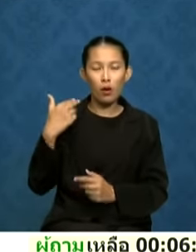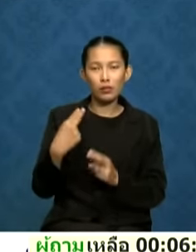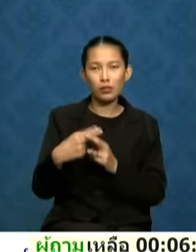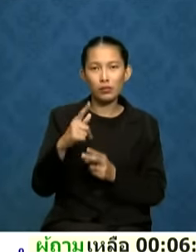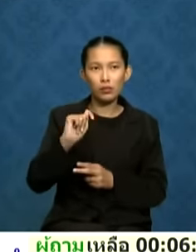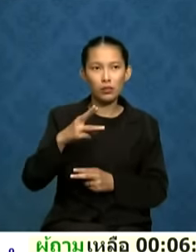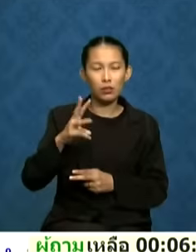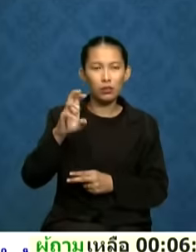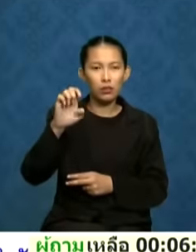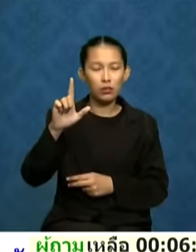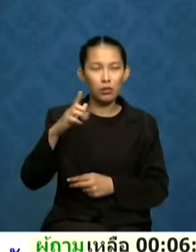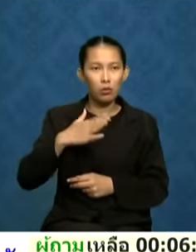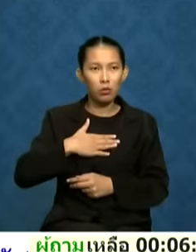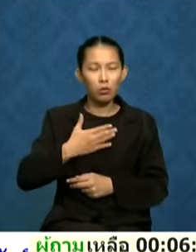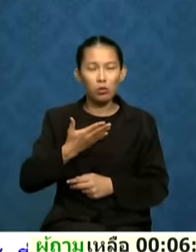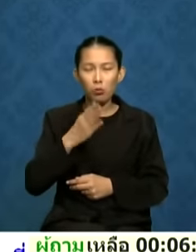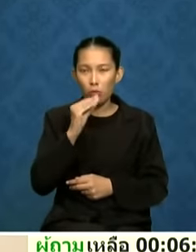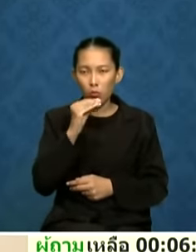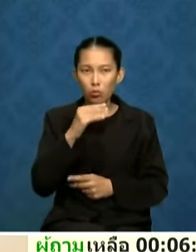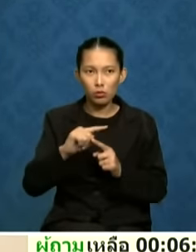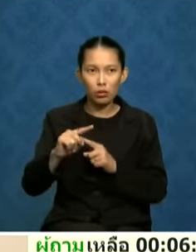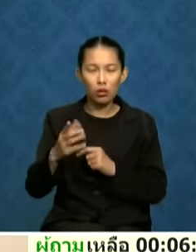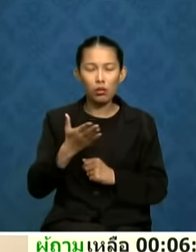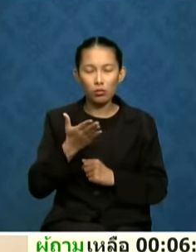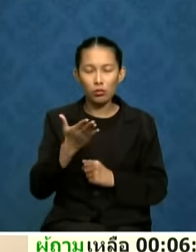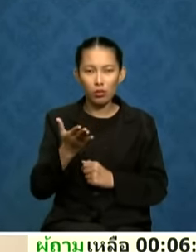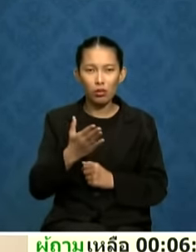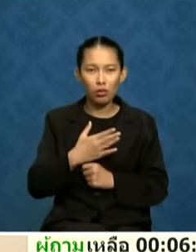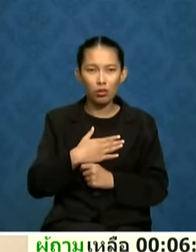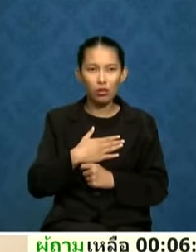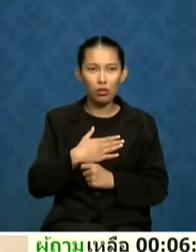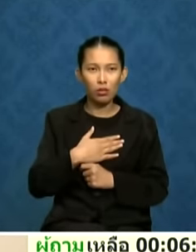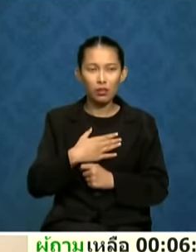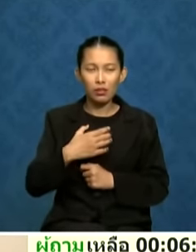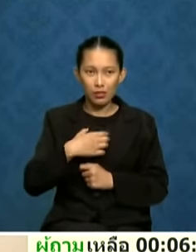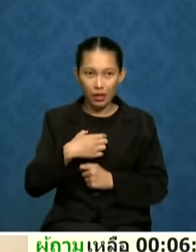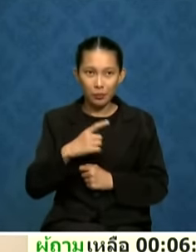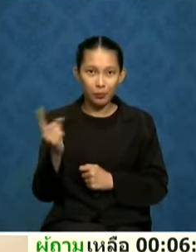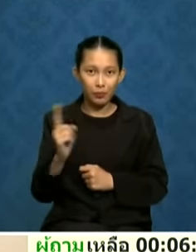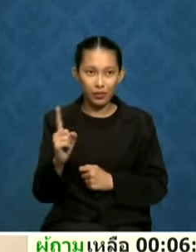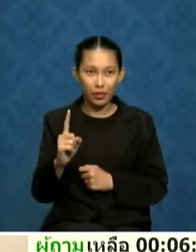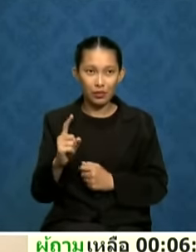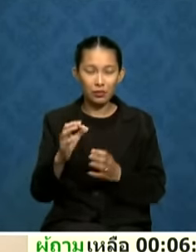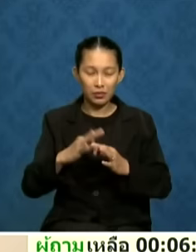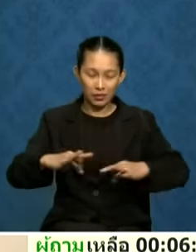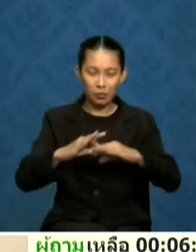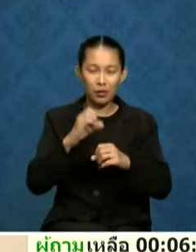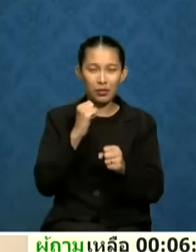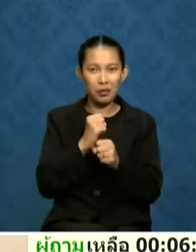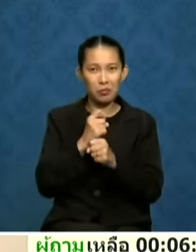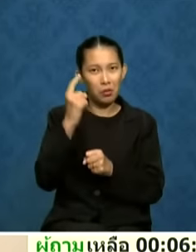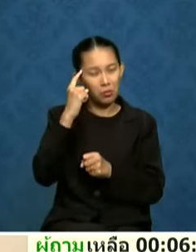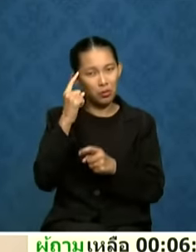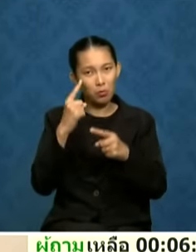ได้พูดอะไรไปหายอยางแล้วก็ขอแ่นี้ละครัก็อยากให้ใช้ประเด็นนี้ทำให้มันเกิดความสร้างสัน